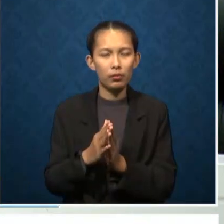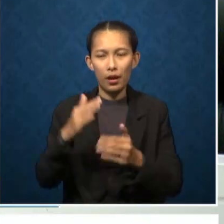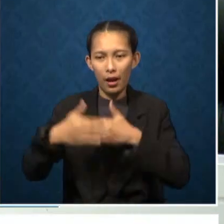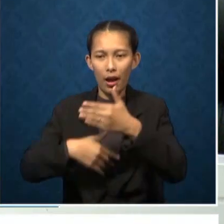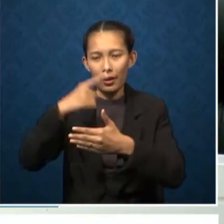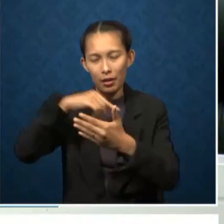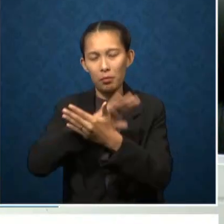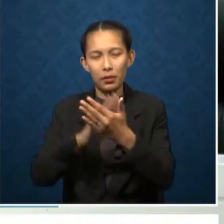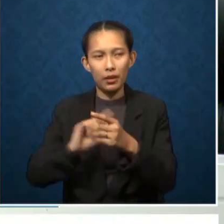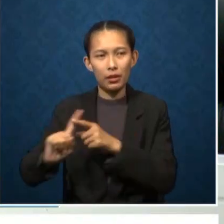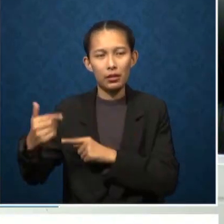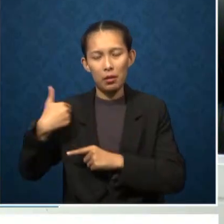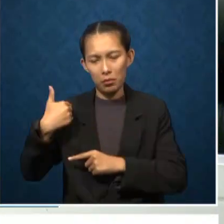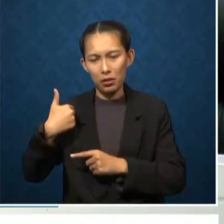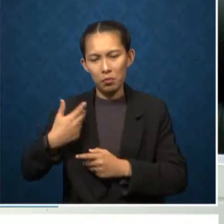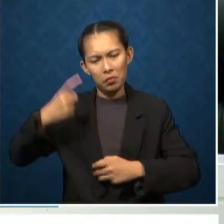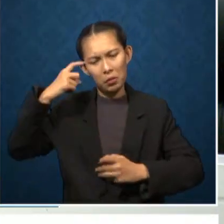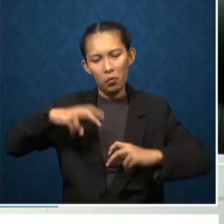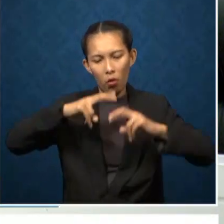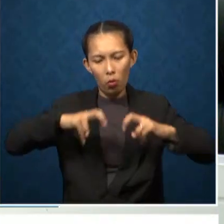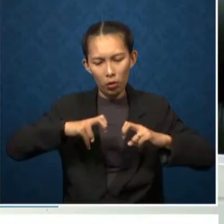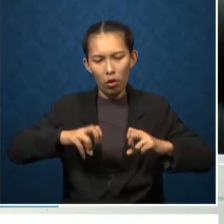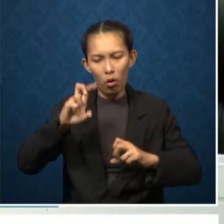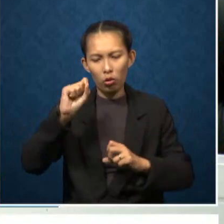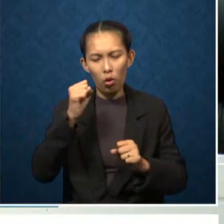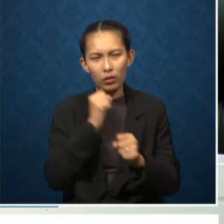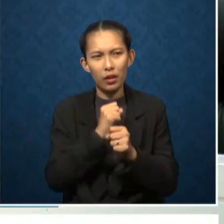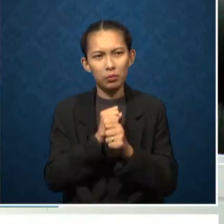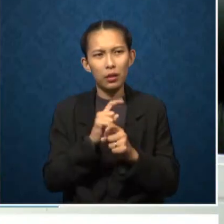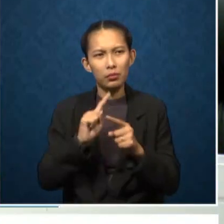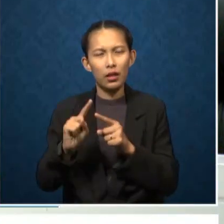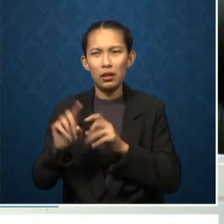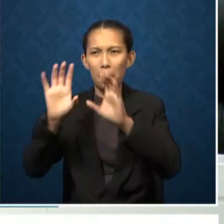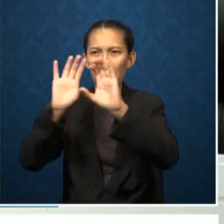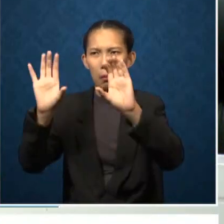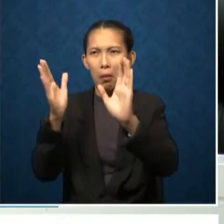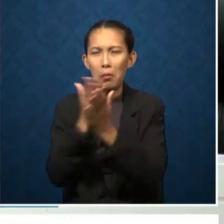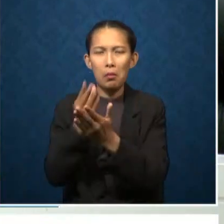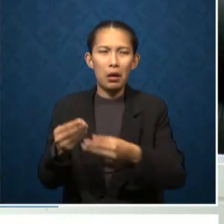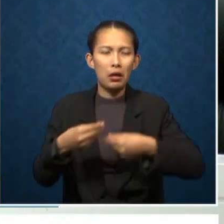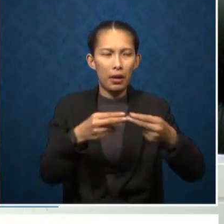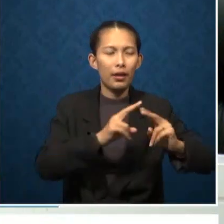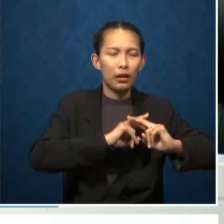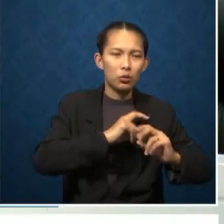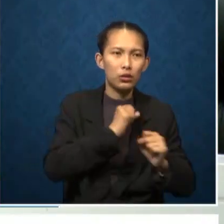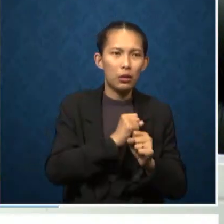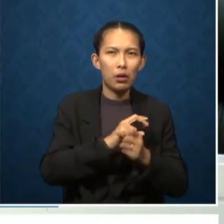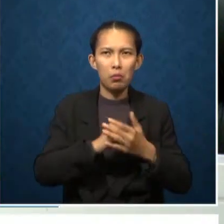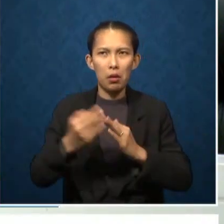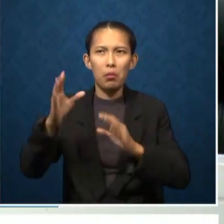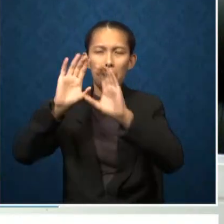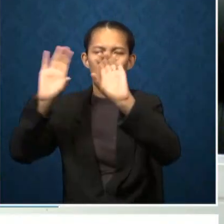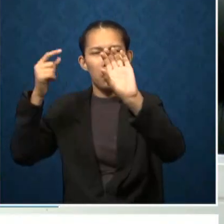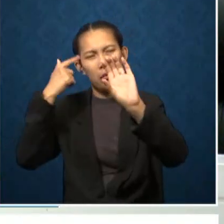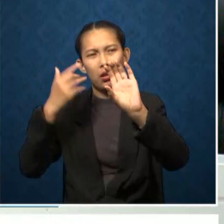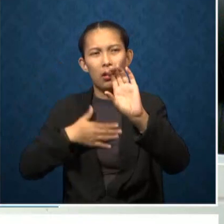ะเพื่อจะมาวิเคราะห์แนวทางทดลองนําร่องการถ่ายโอนงานภาครัฐต้องขอเรียนว่าที่ผ่านมาการถ่ายโอนงานภาครัฐเราม